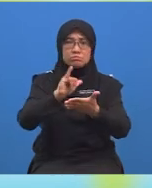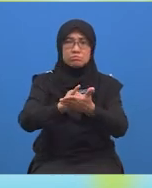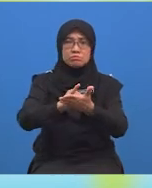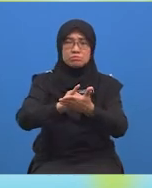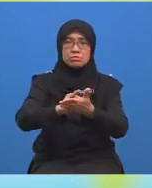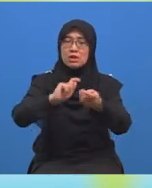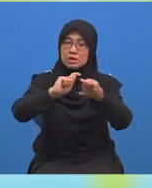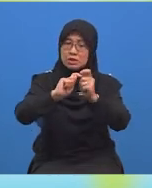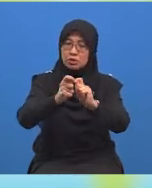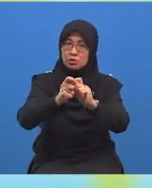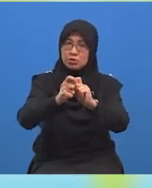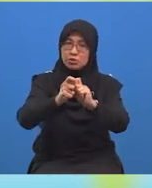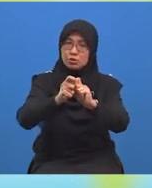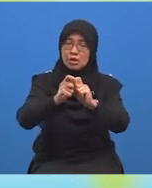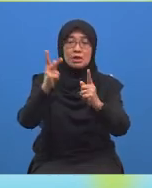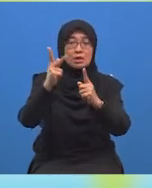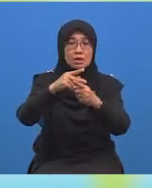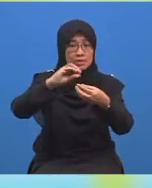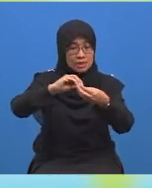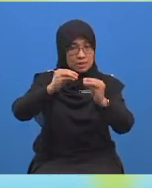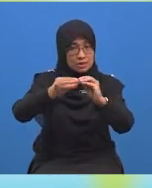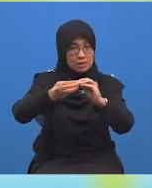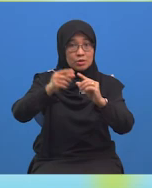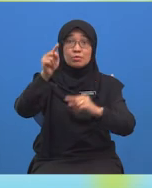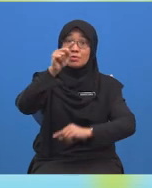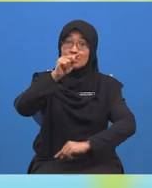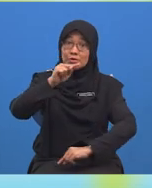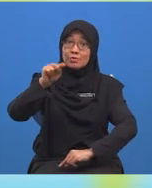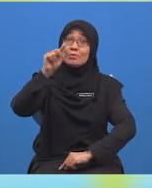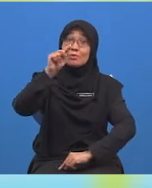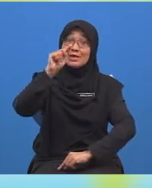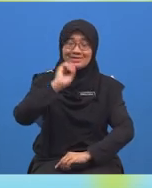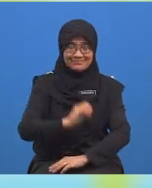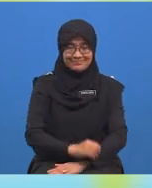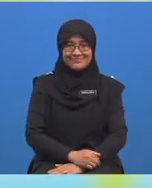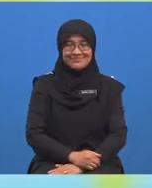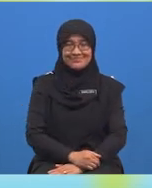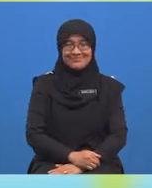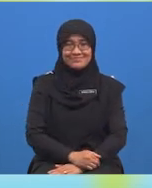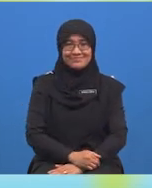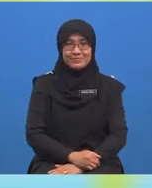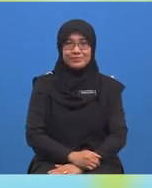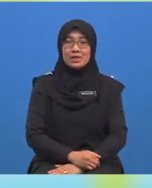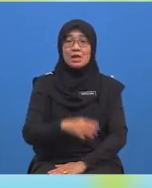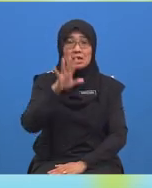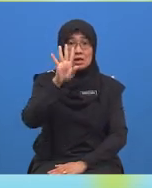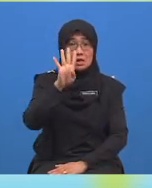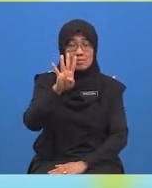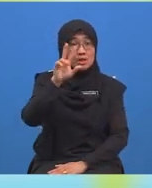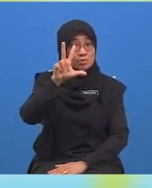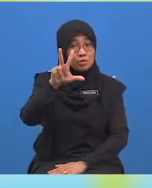Kemudian, tukarkan nilai kedua-dua perpuluhan tersebut kepada nombor bulat, iaitu